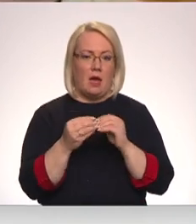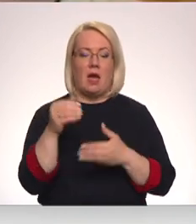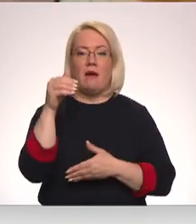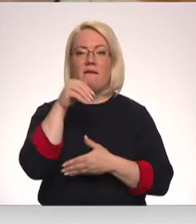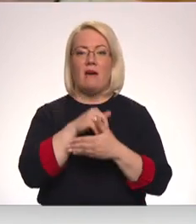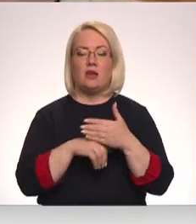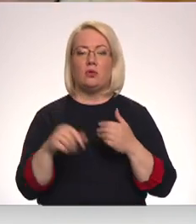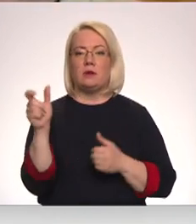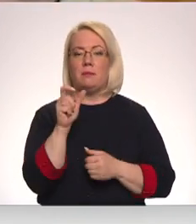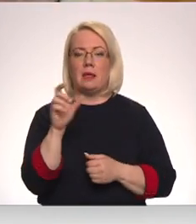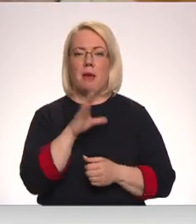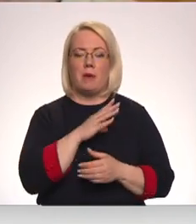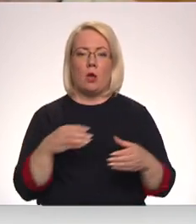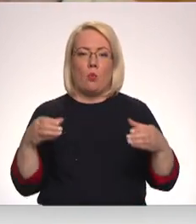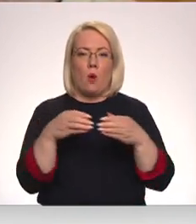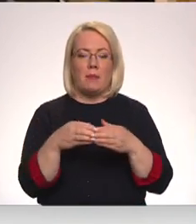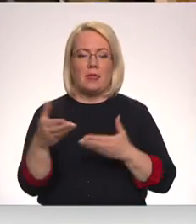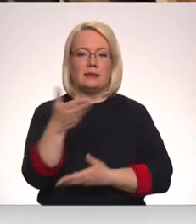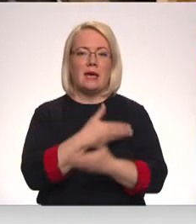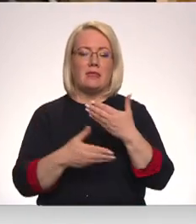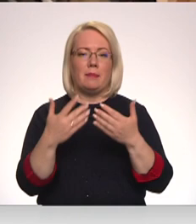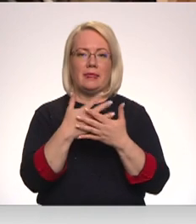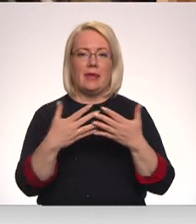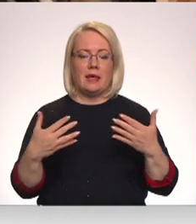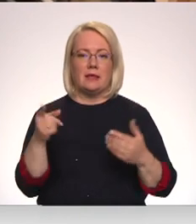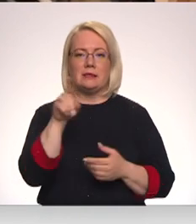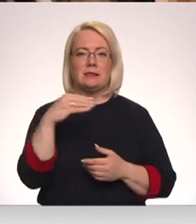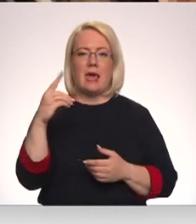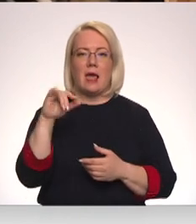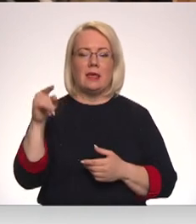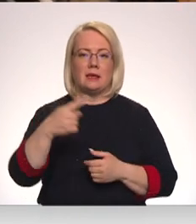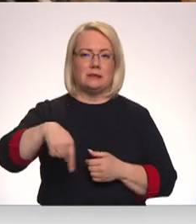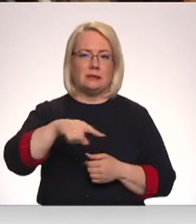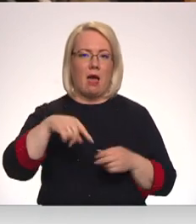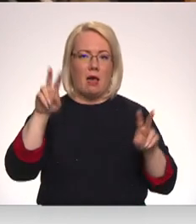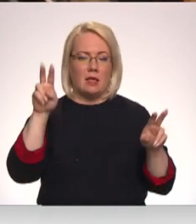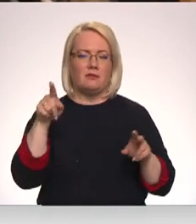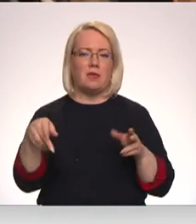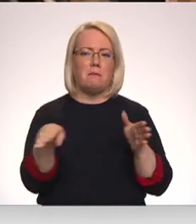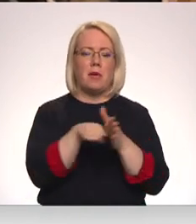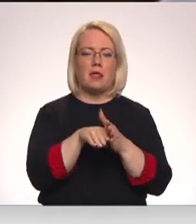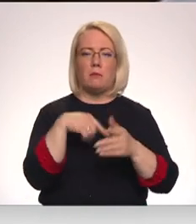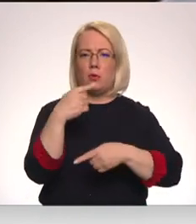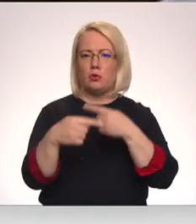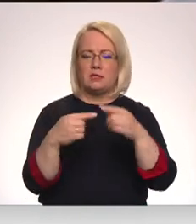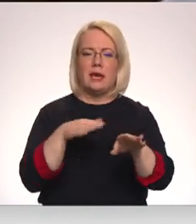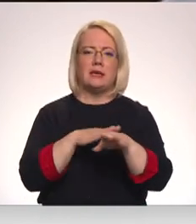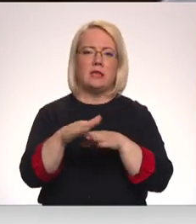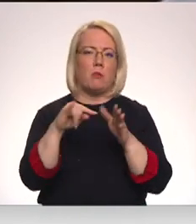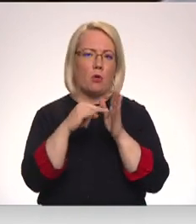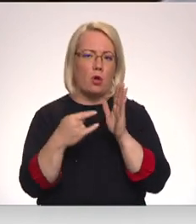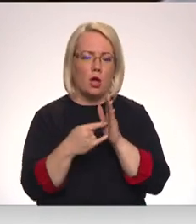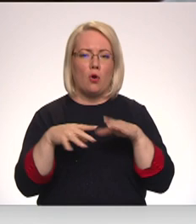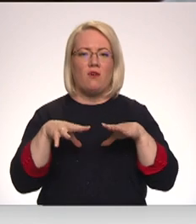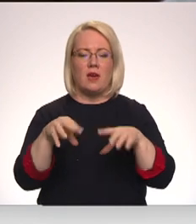brīdī bija klāt arī kopienu sadarbības tīkls Sēlijas salas, kas aktīvi piedalījās procesā, īstenojot projektu un